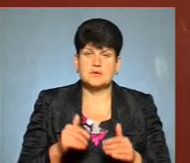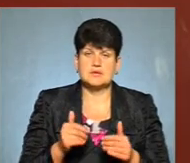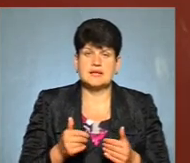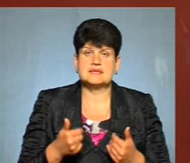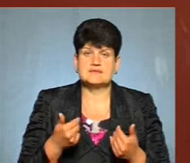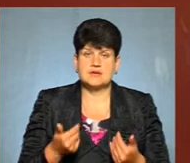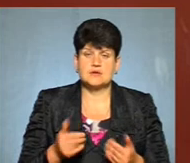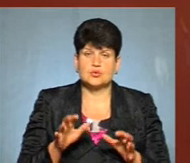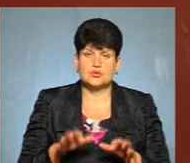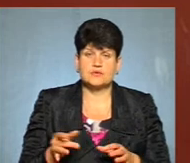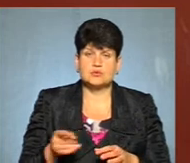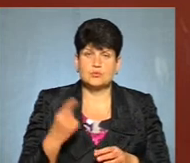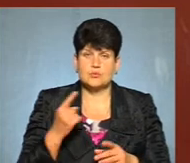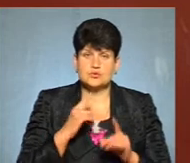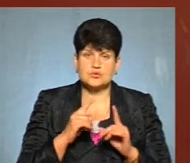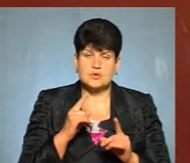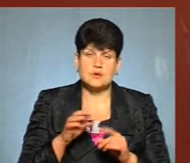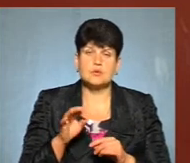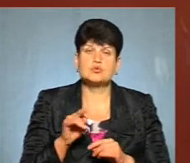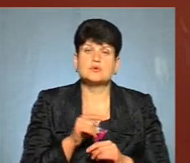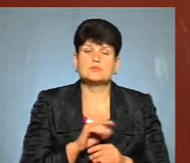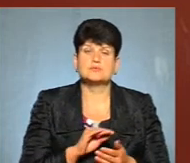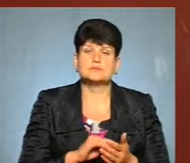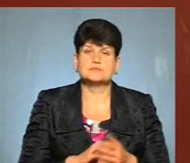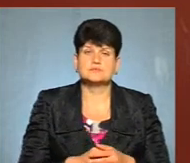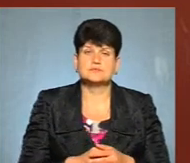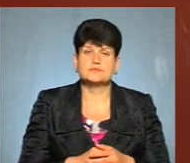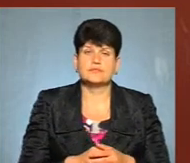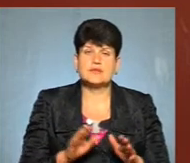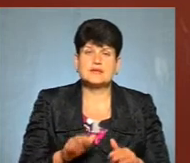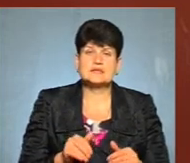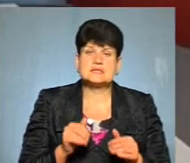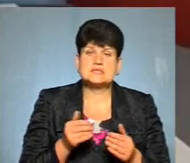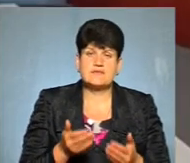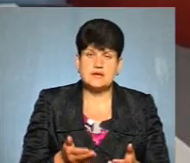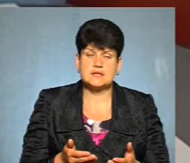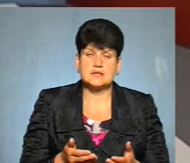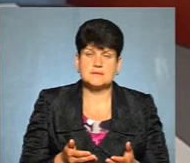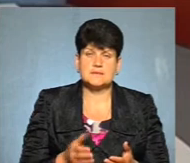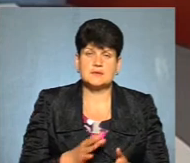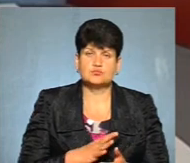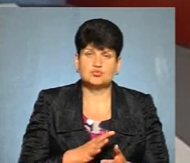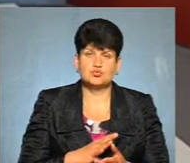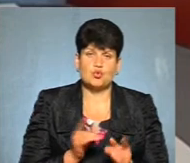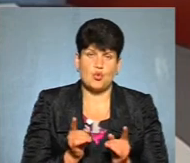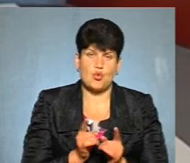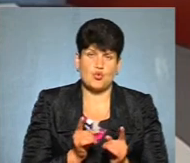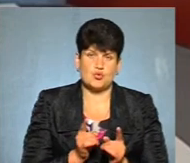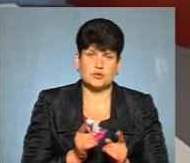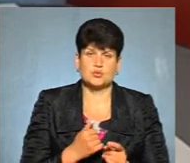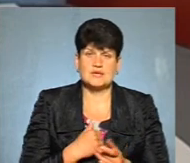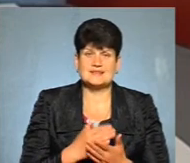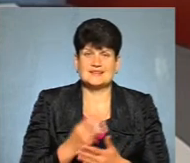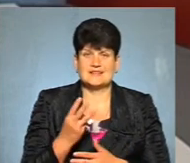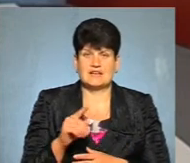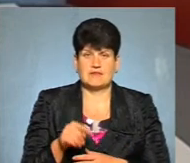звернення голові Тернопільської обласної ради. Про що там йшлося? Звернення було коротким, і в нас є три